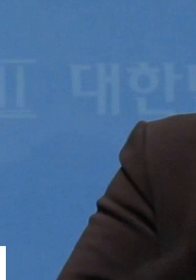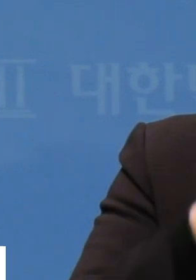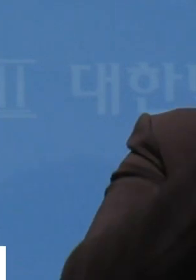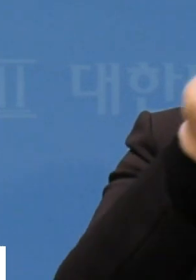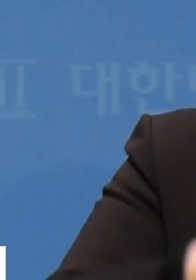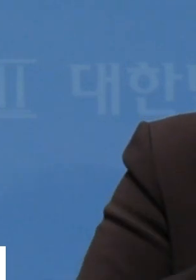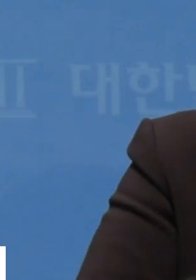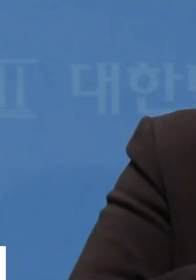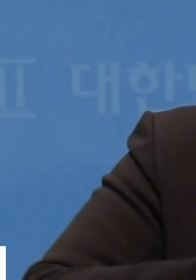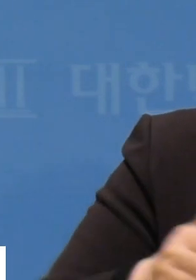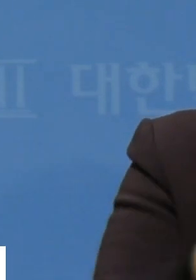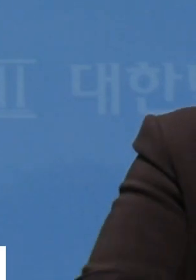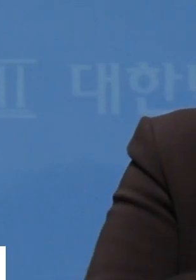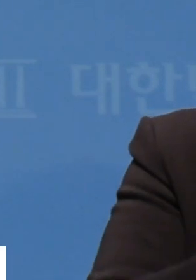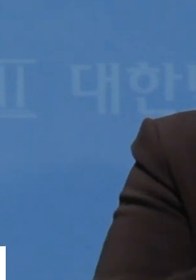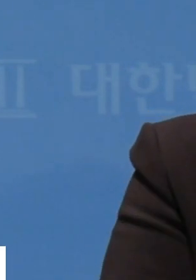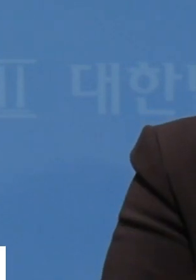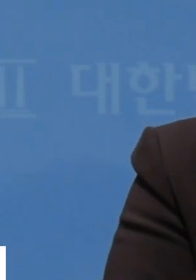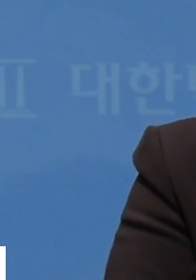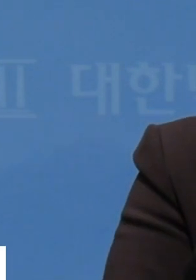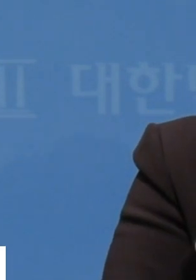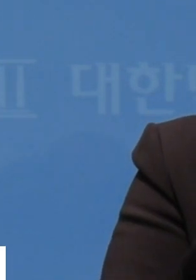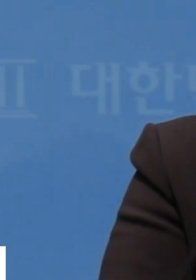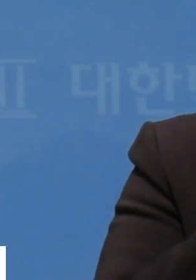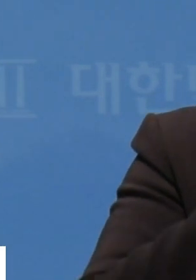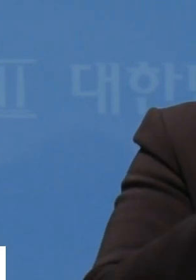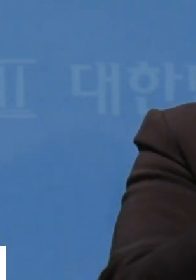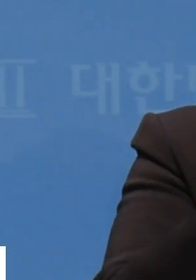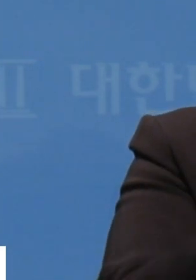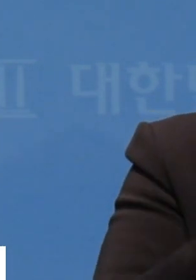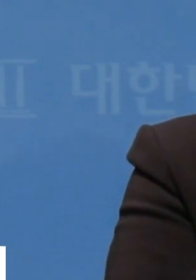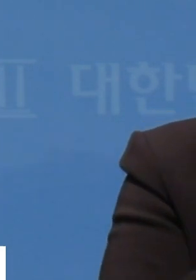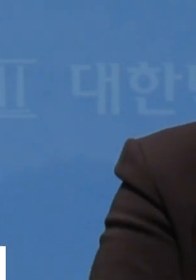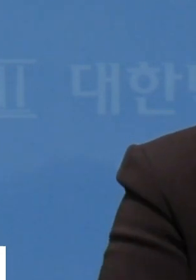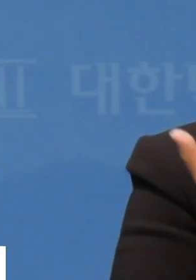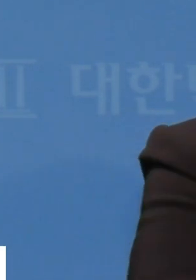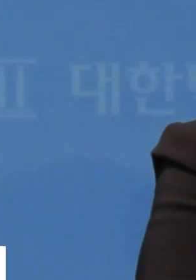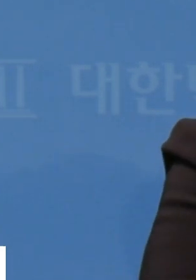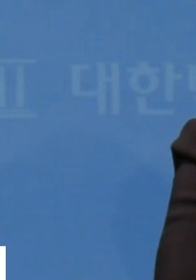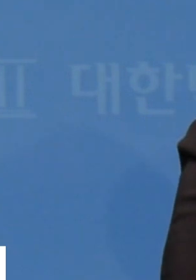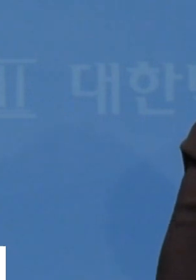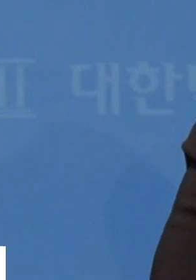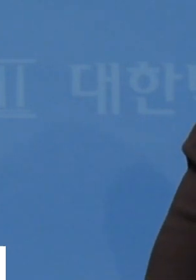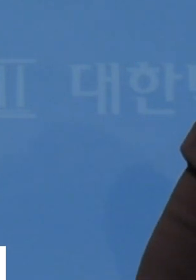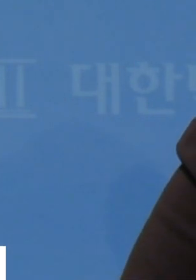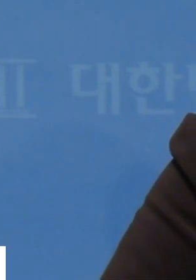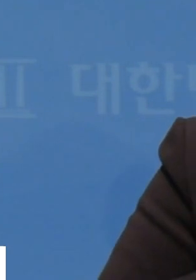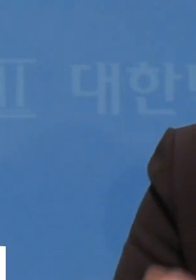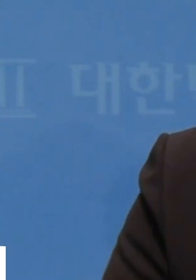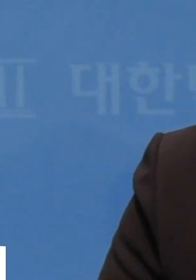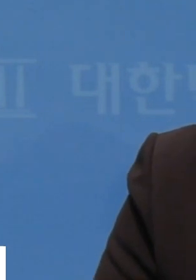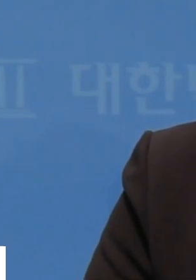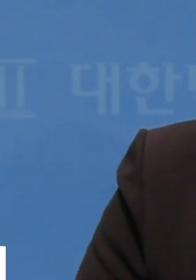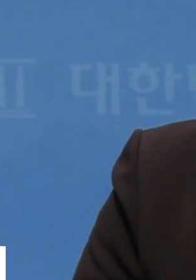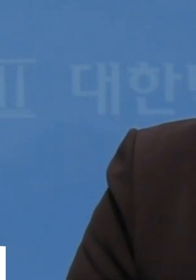막말 비대위원들은 감싸면서 왜 순직 해병대원은 외면합니까?